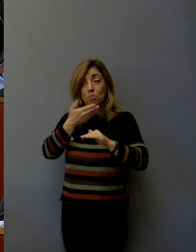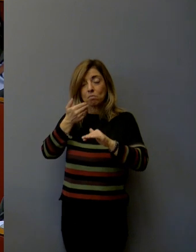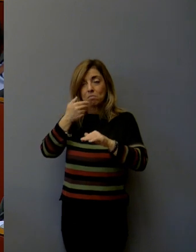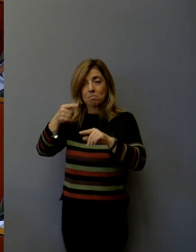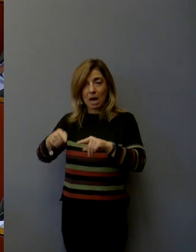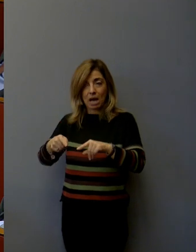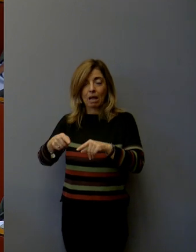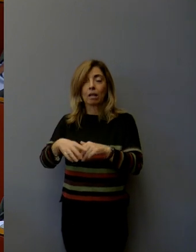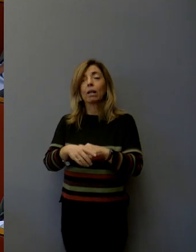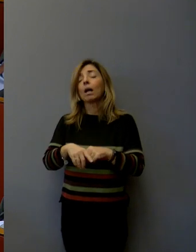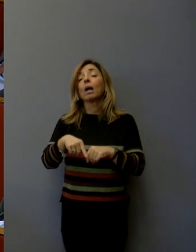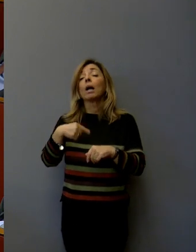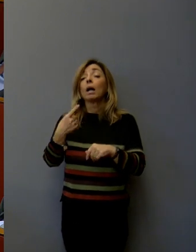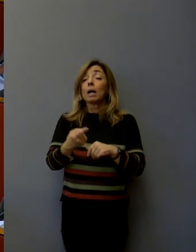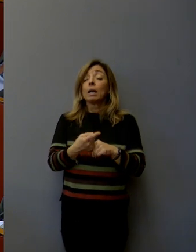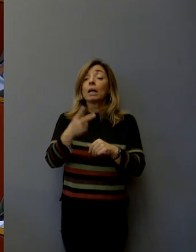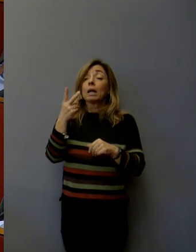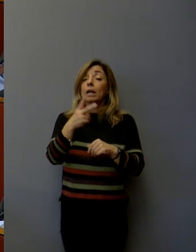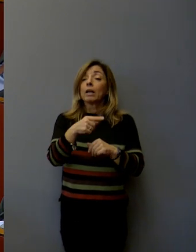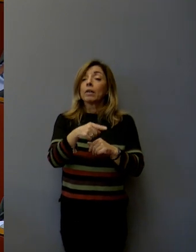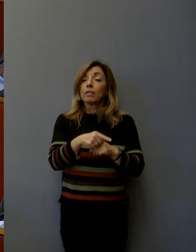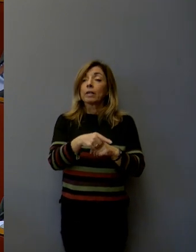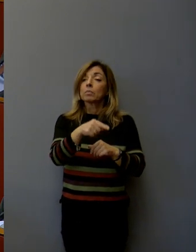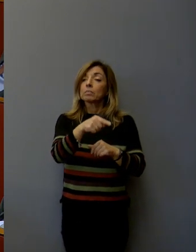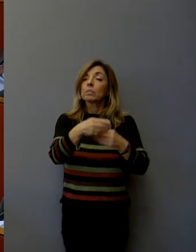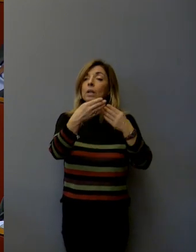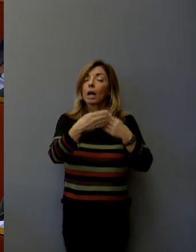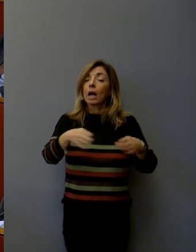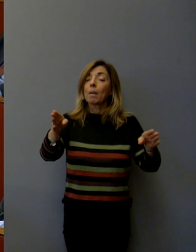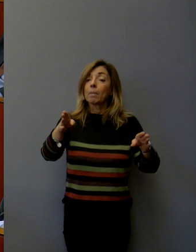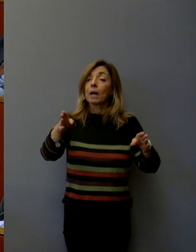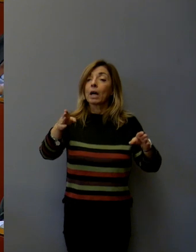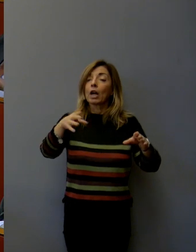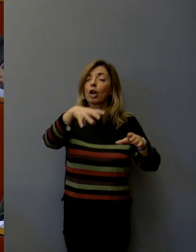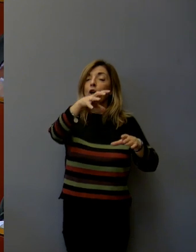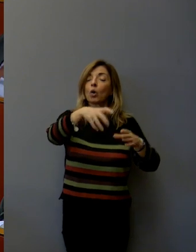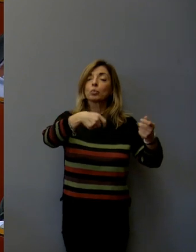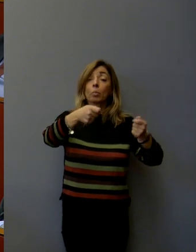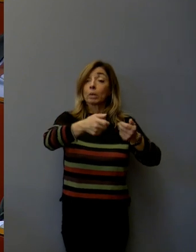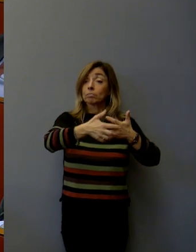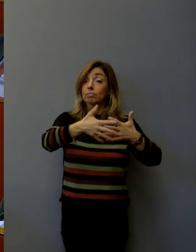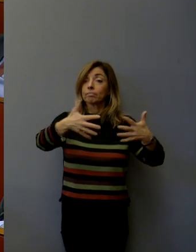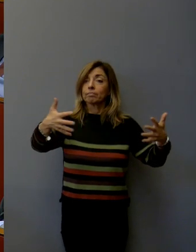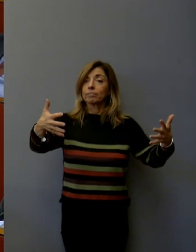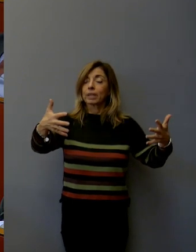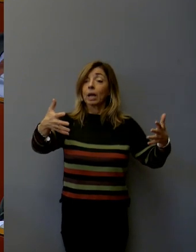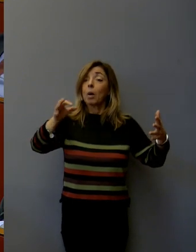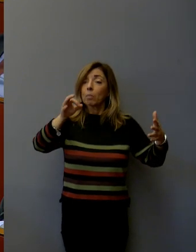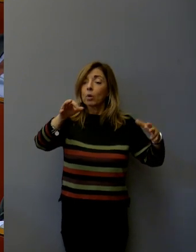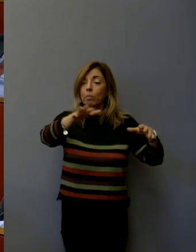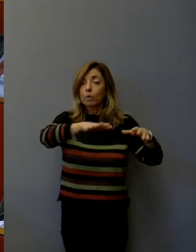proprio lì dove siamo andati a dire che gli esercizi commerciali avevano una particolare importanza e